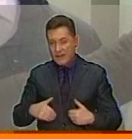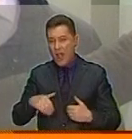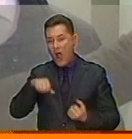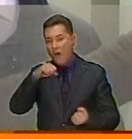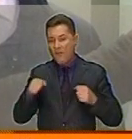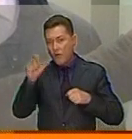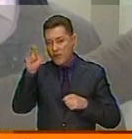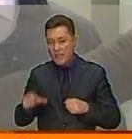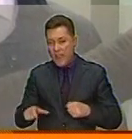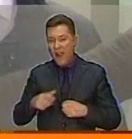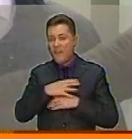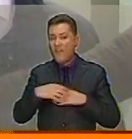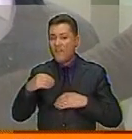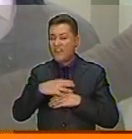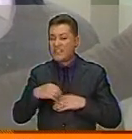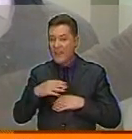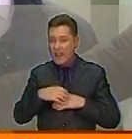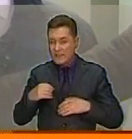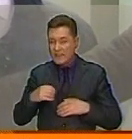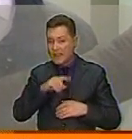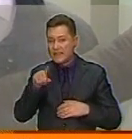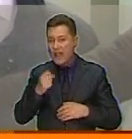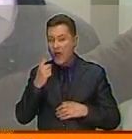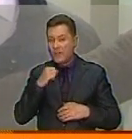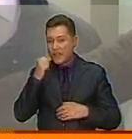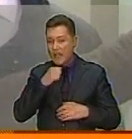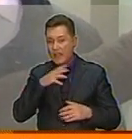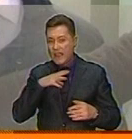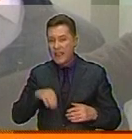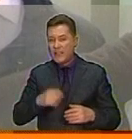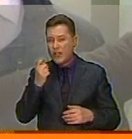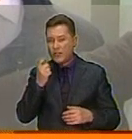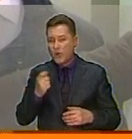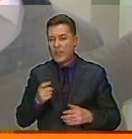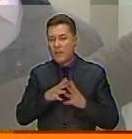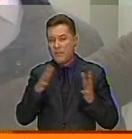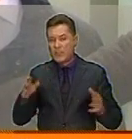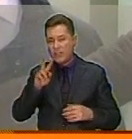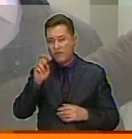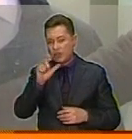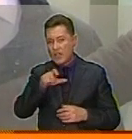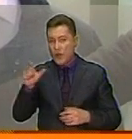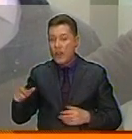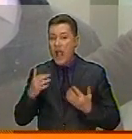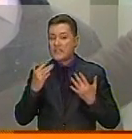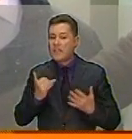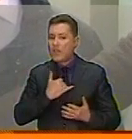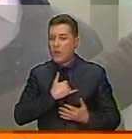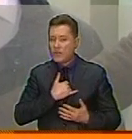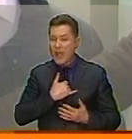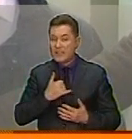в Швеції за рік гине на дорогах трошки більше 200 людей скільки у нас за рік на